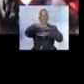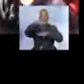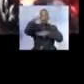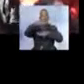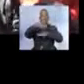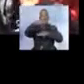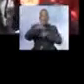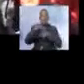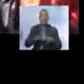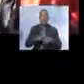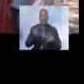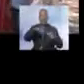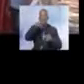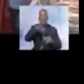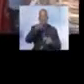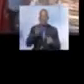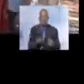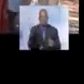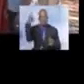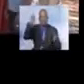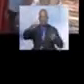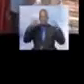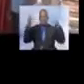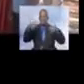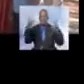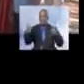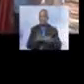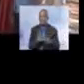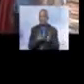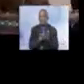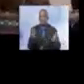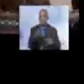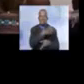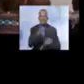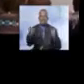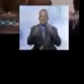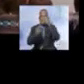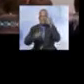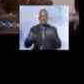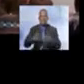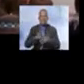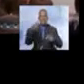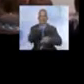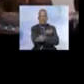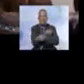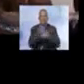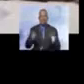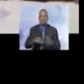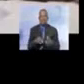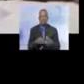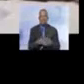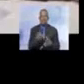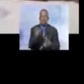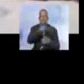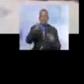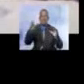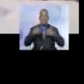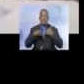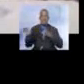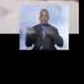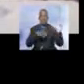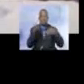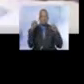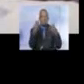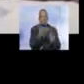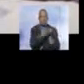épidémies. Pour la réussite de cette campagne de vaccination dans cette partie du nord de la Côte d'Ivoire, des séances de sensibilisation ont été menées par les